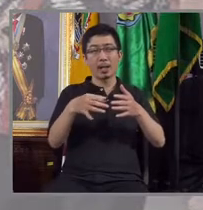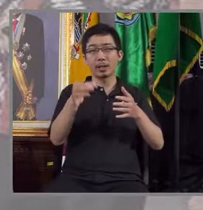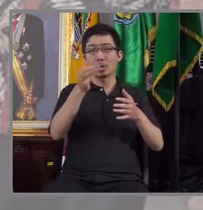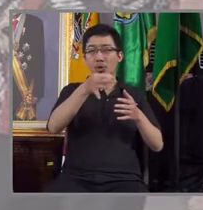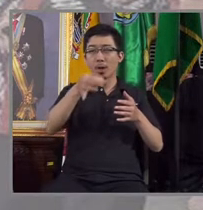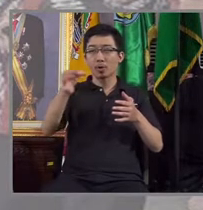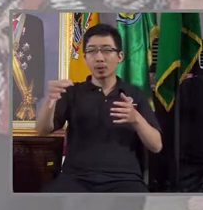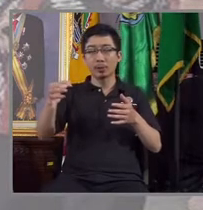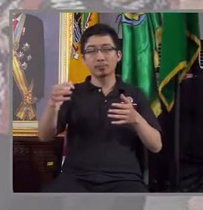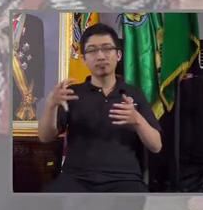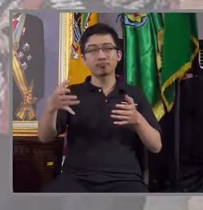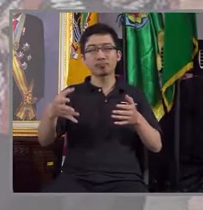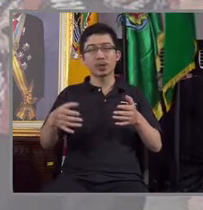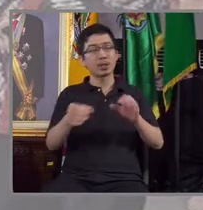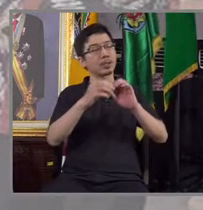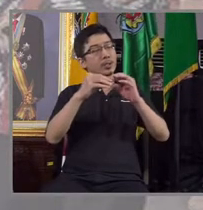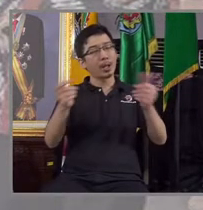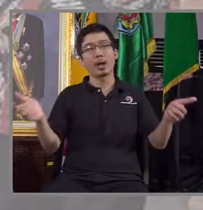terjawab